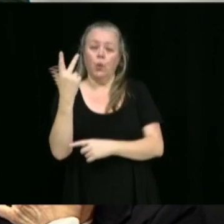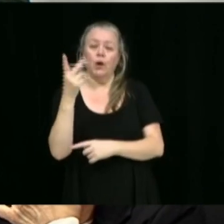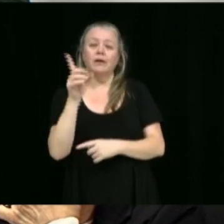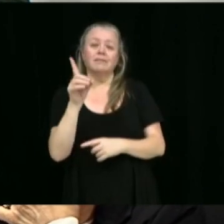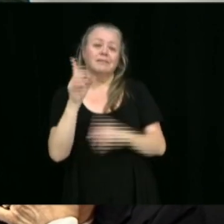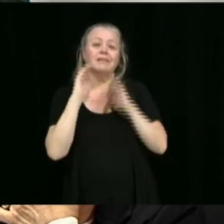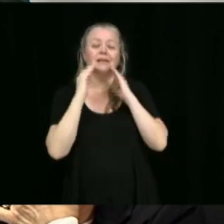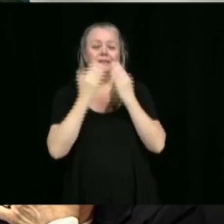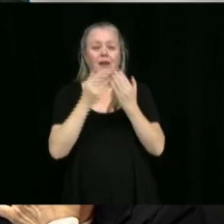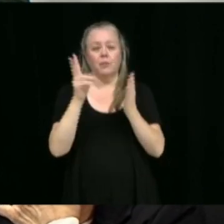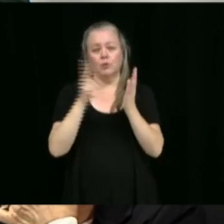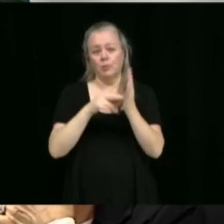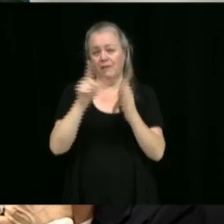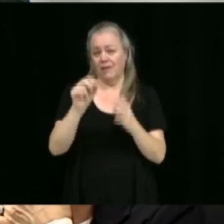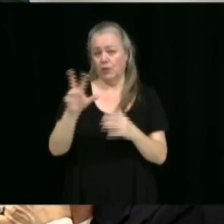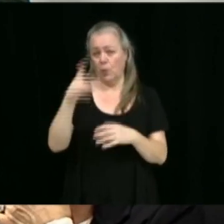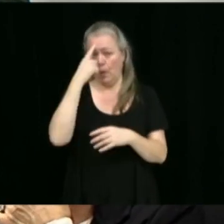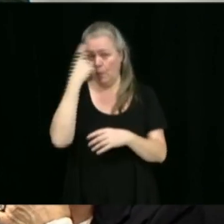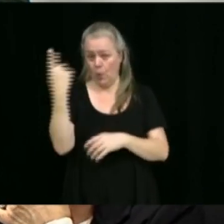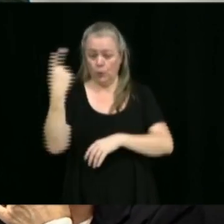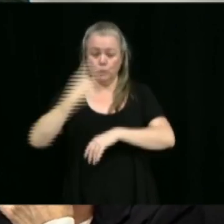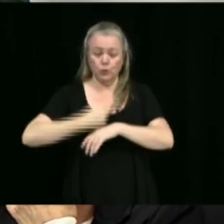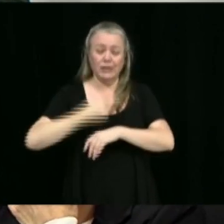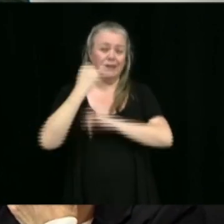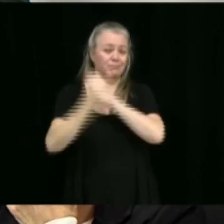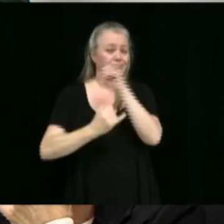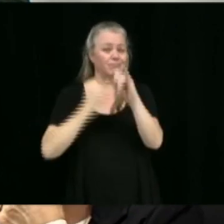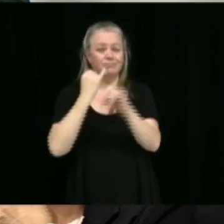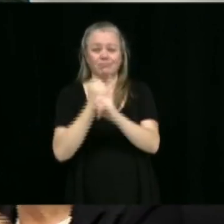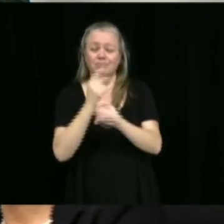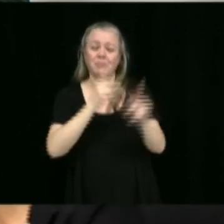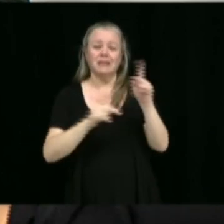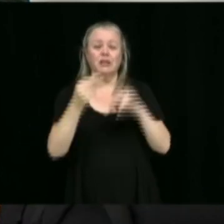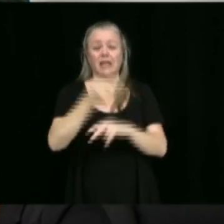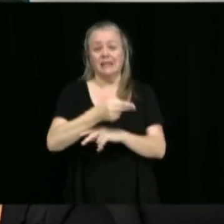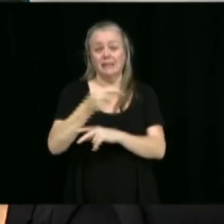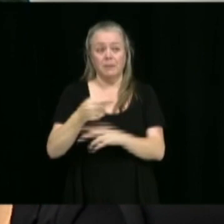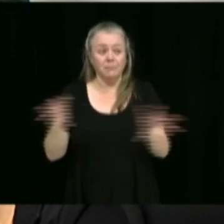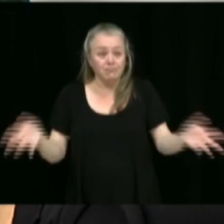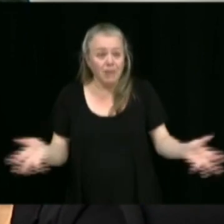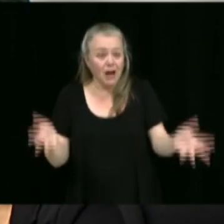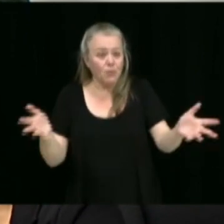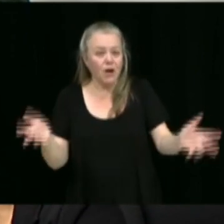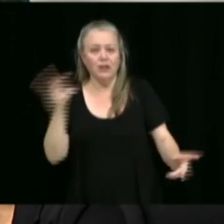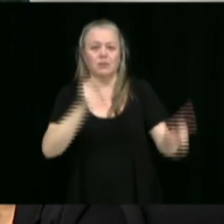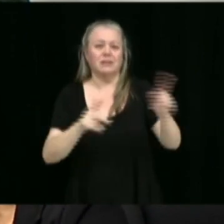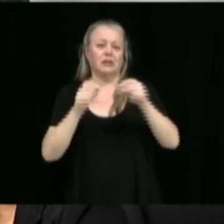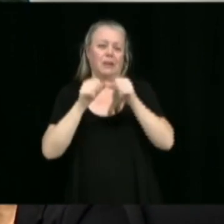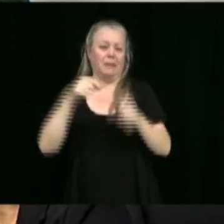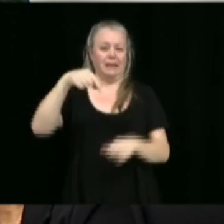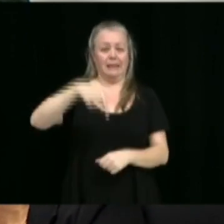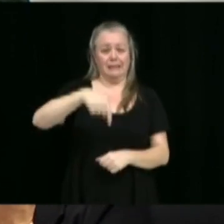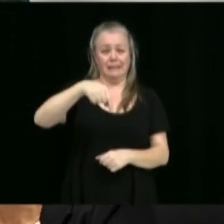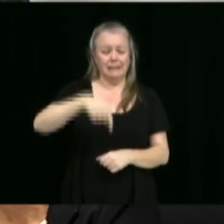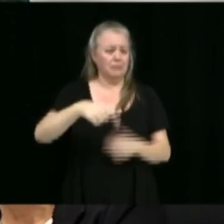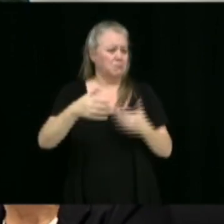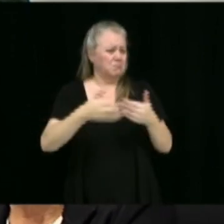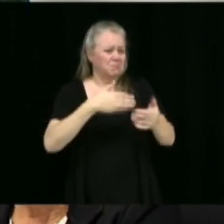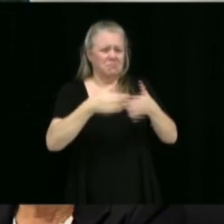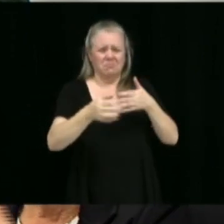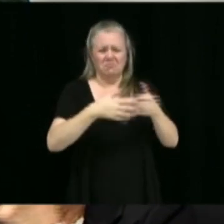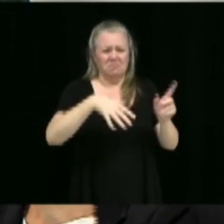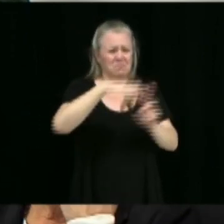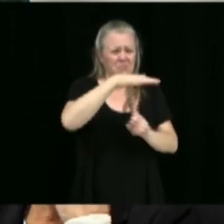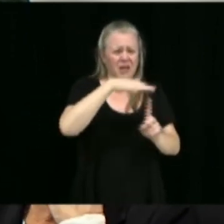Journée internationale des personnes handicapées et d'inviter les citoyennes et les citoyens, peu importe leur milieu, leur rôle ou leur statut,